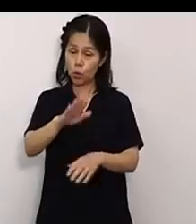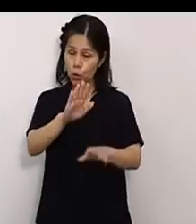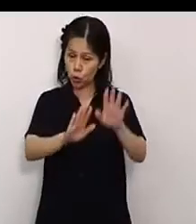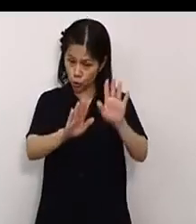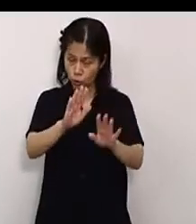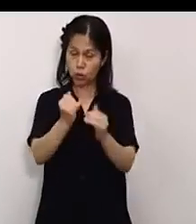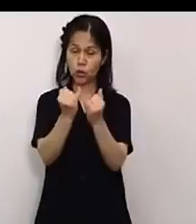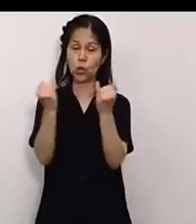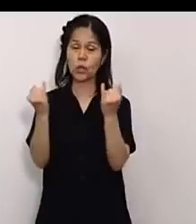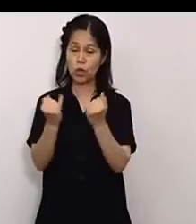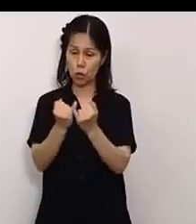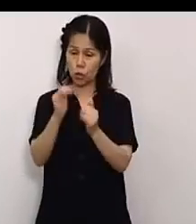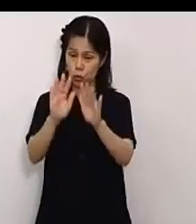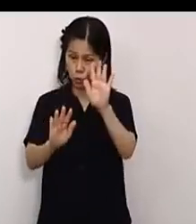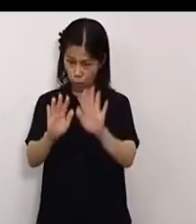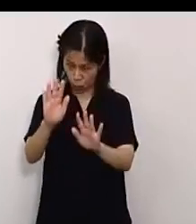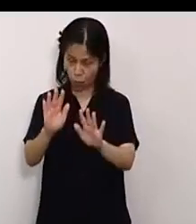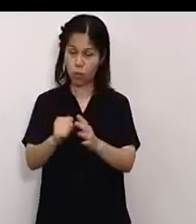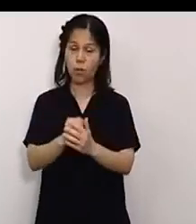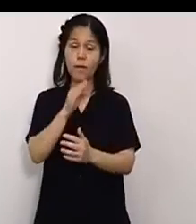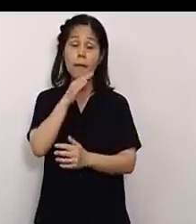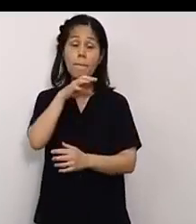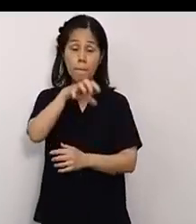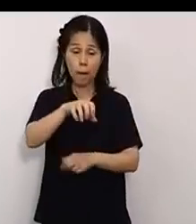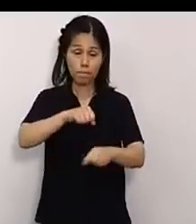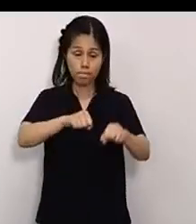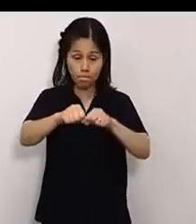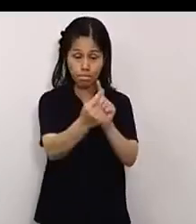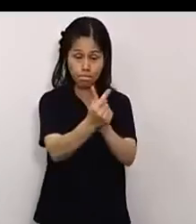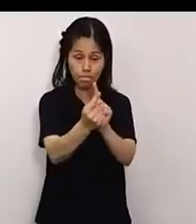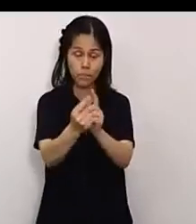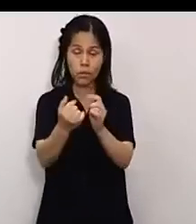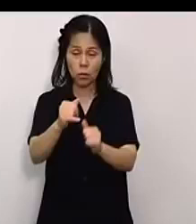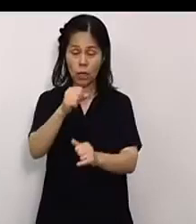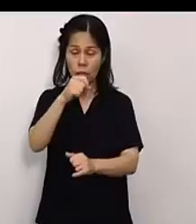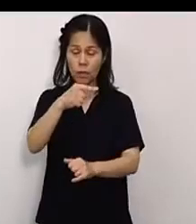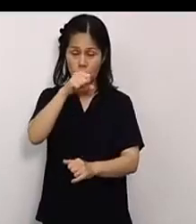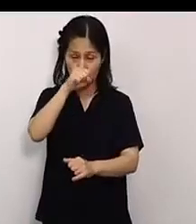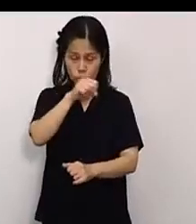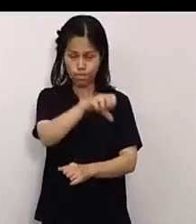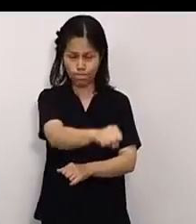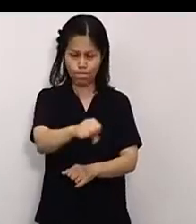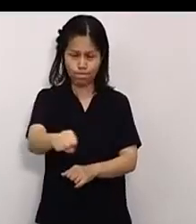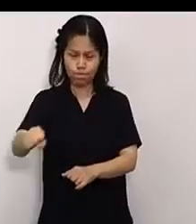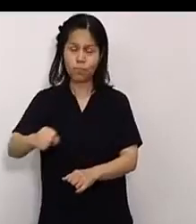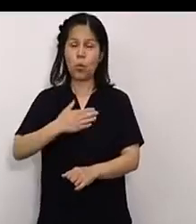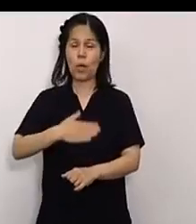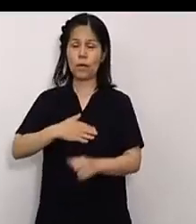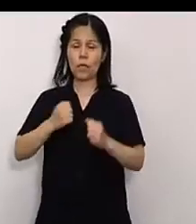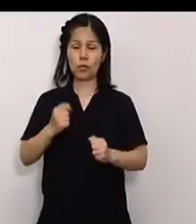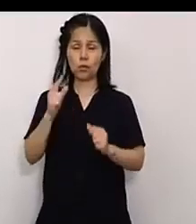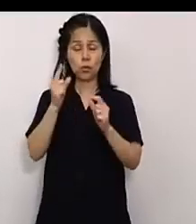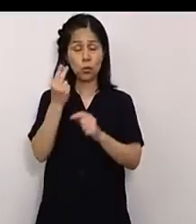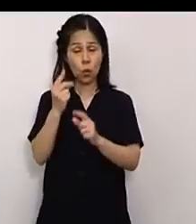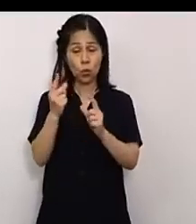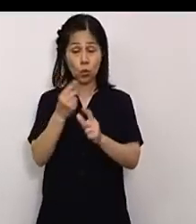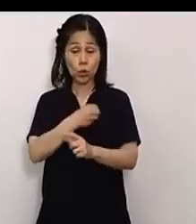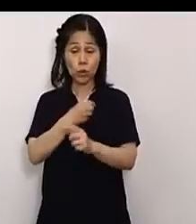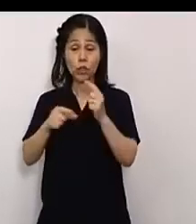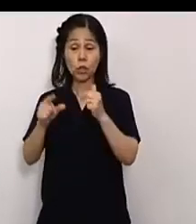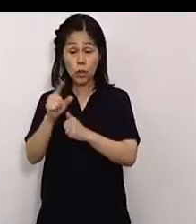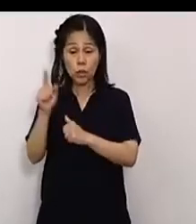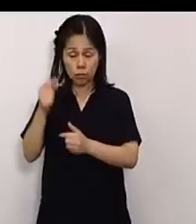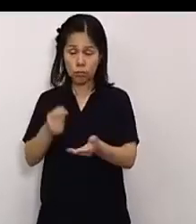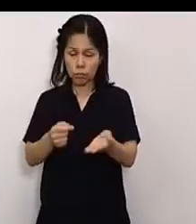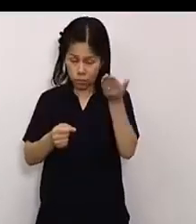状況、女性の置かれている状況は現場で活動している人が一番掌握しているんですね、都の職員よりも。だからそういう人